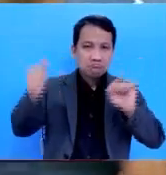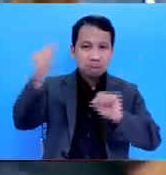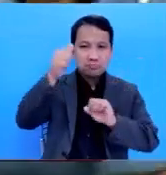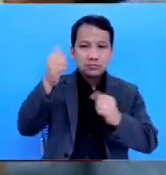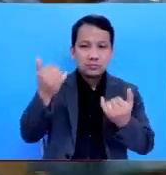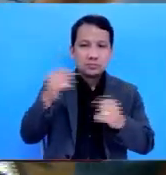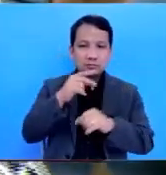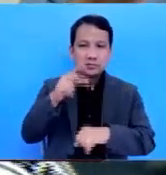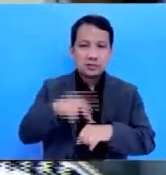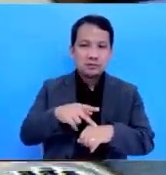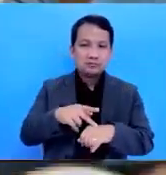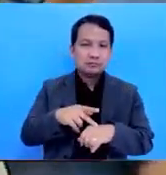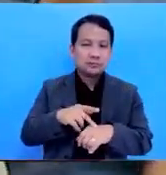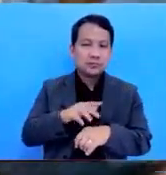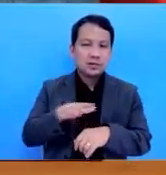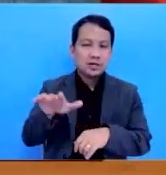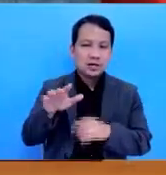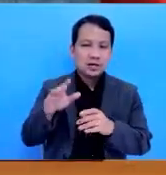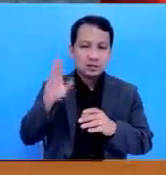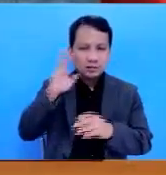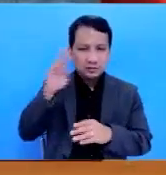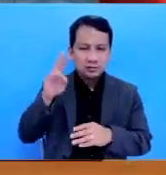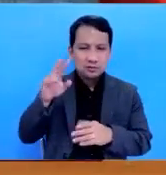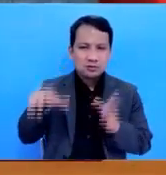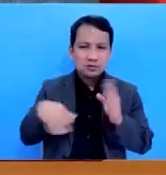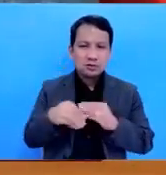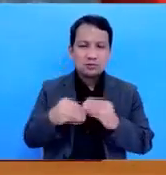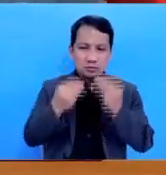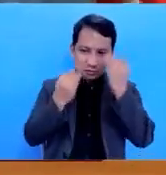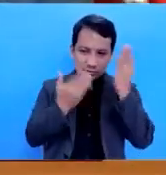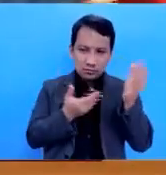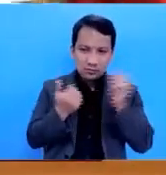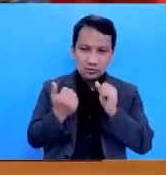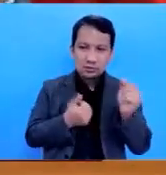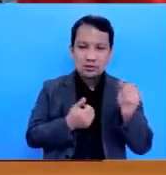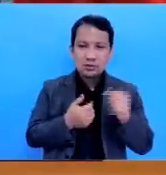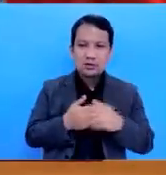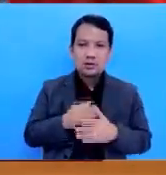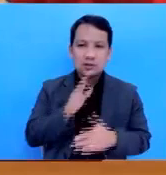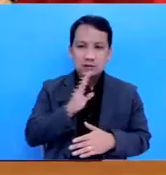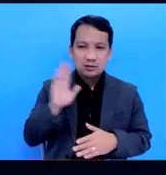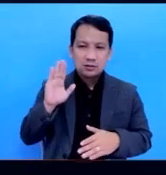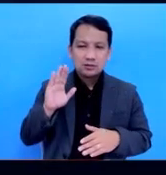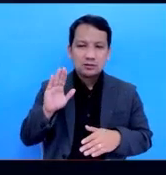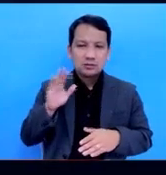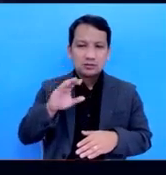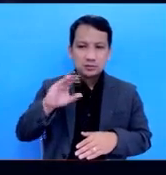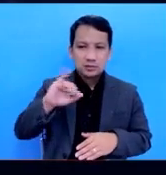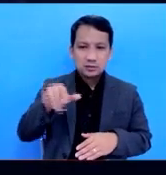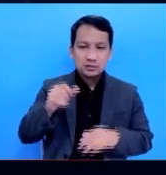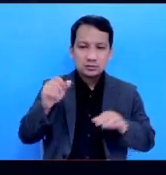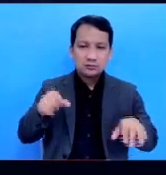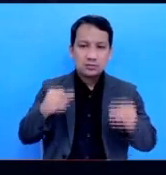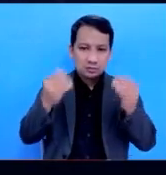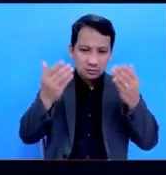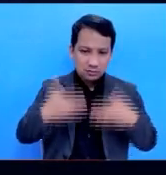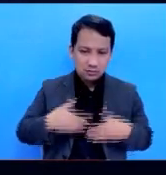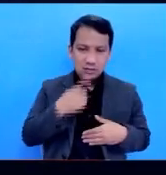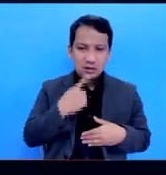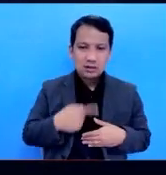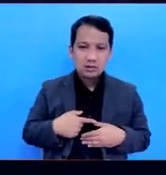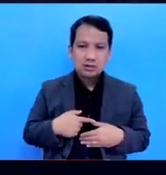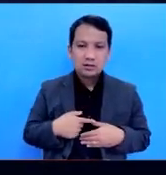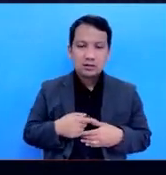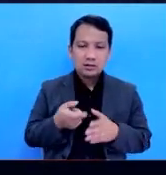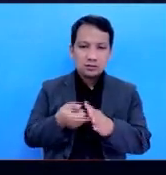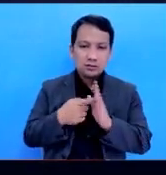Ayon naman sa kampo ni Marcos Jr., susundin nila ang tradisyon ng panunumpa sa Chief Justice. Wala pa raw natatanggap na request